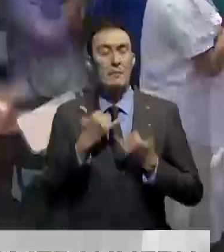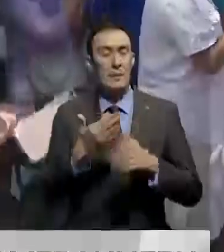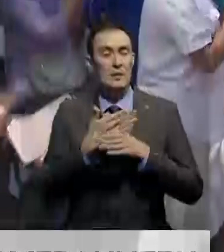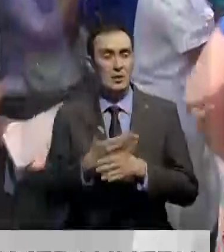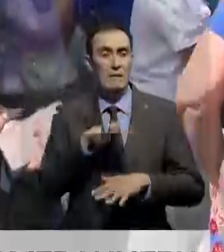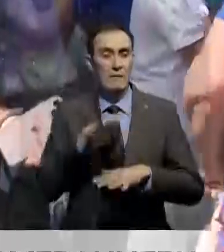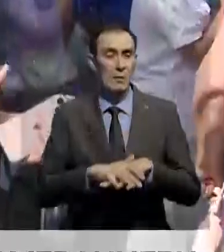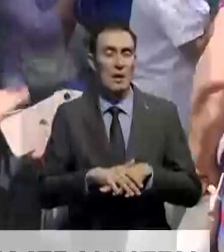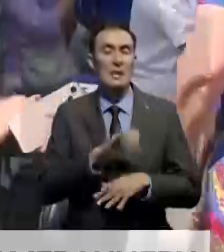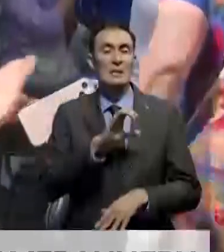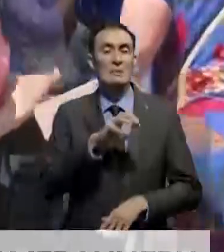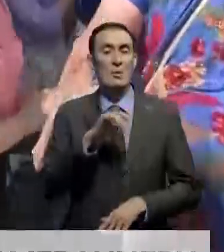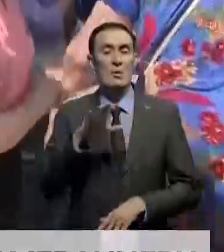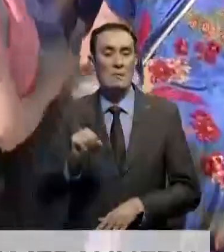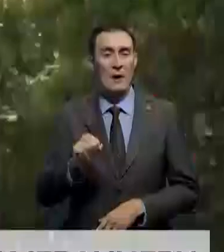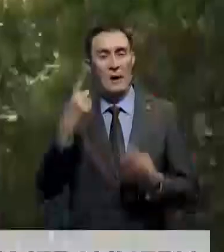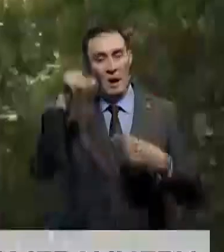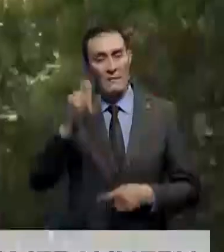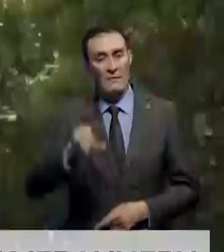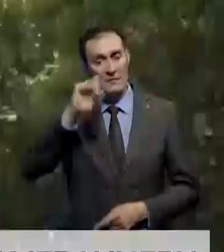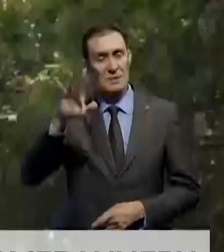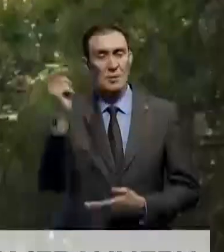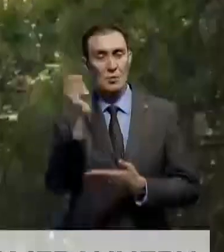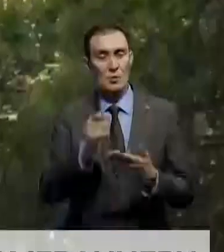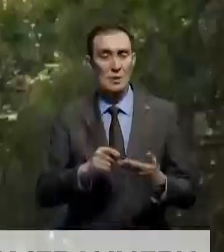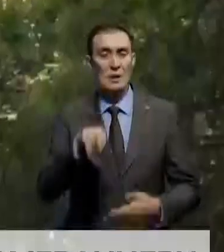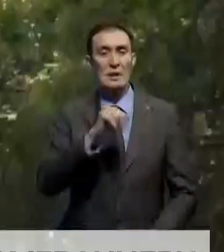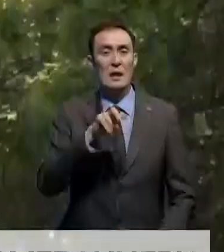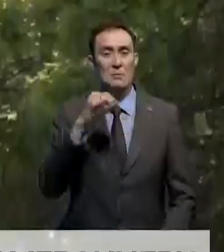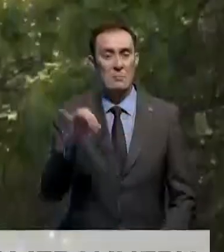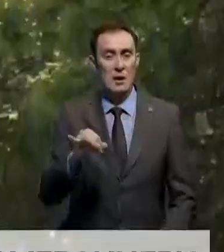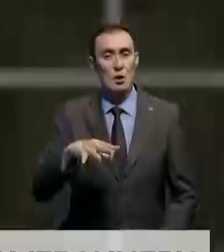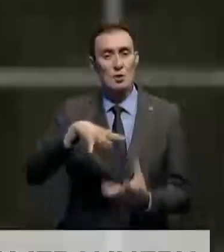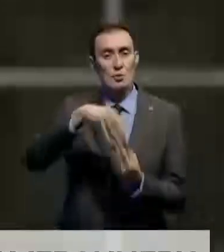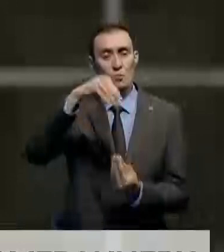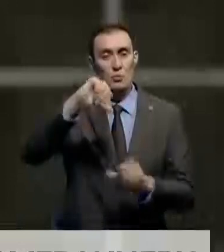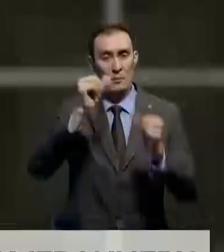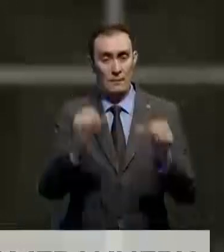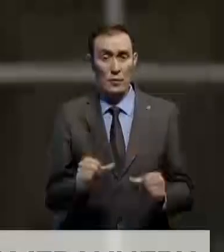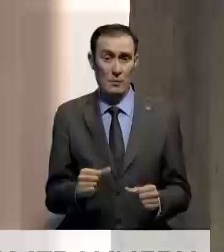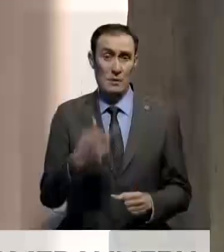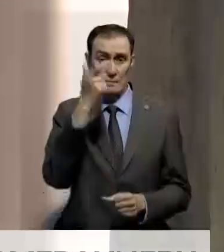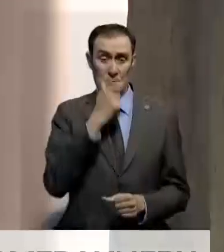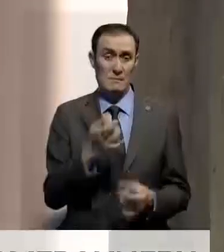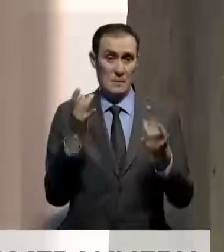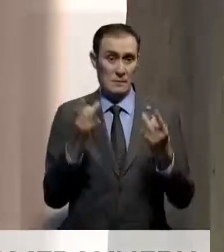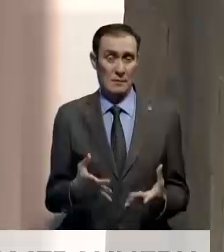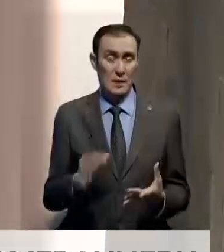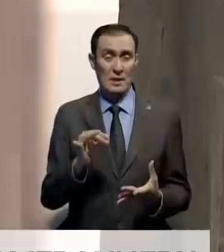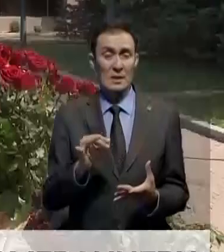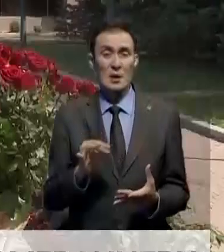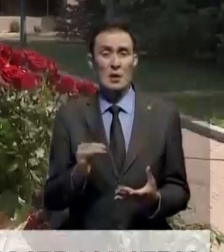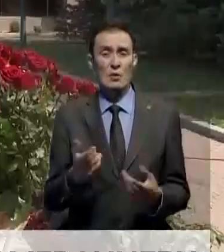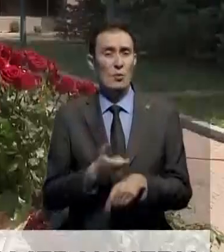казахстанского предпринимателя Нурлана Смагулова. Автором стал известный художник Нурлан Долбай. Скульптурное произведение достаточно скромное по стилистике и далекое